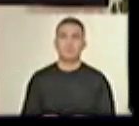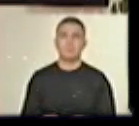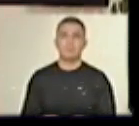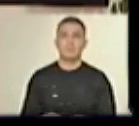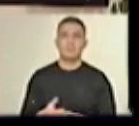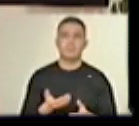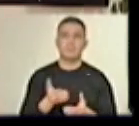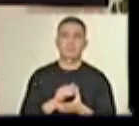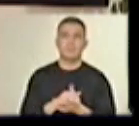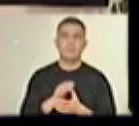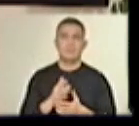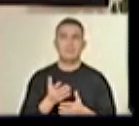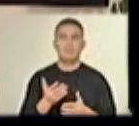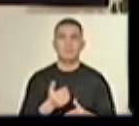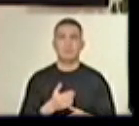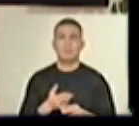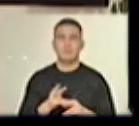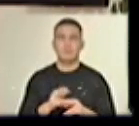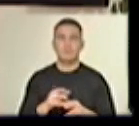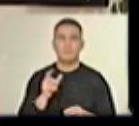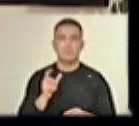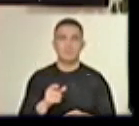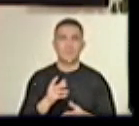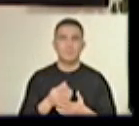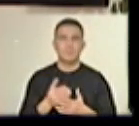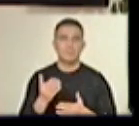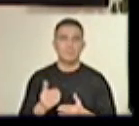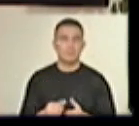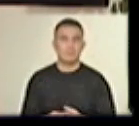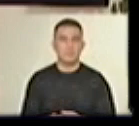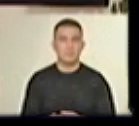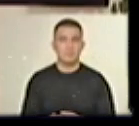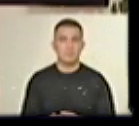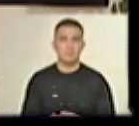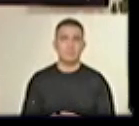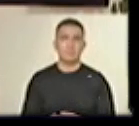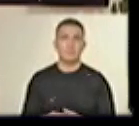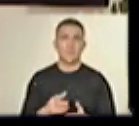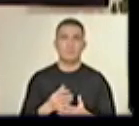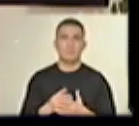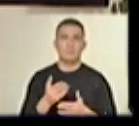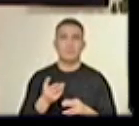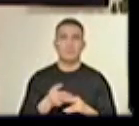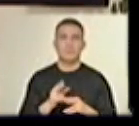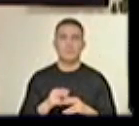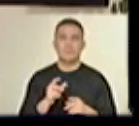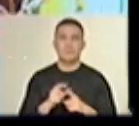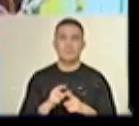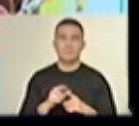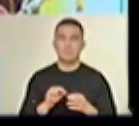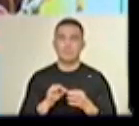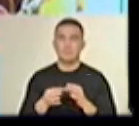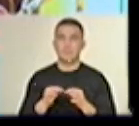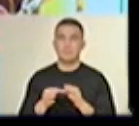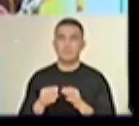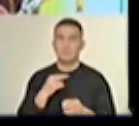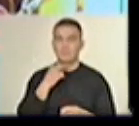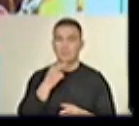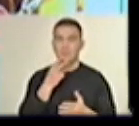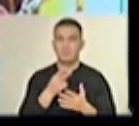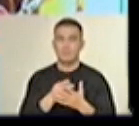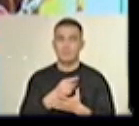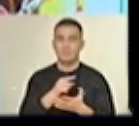Познакомимся с творчеством Михаила Михайловича Пришвина. Поработаем над содержанием рассказа и ответим